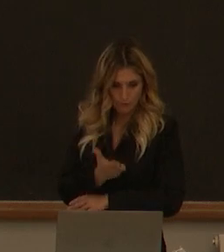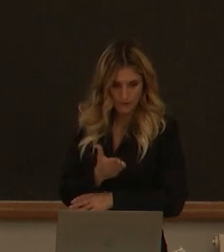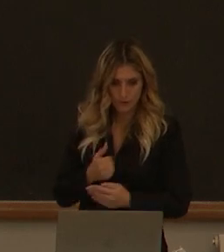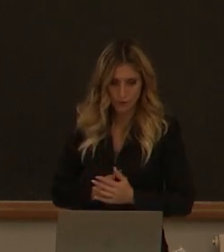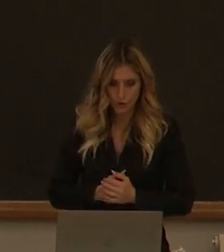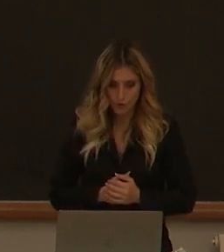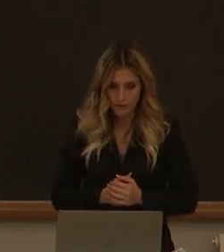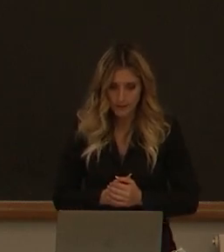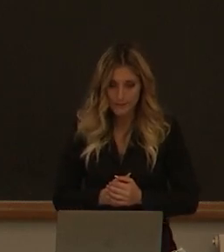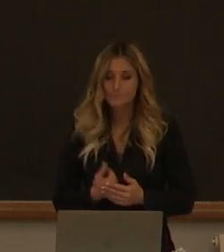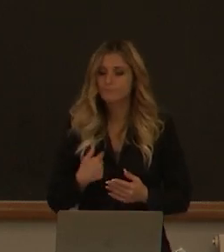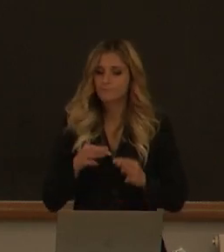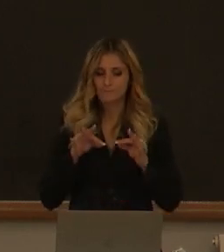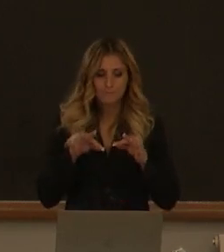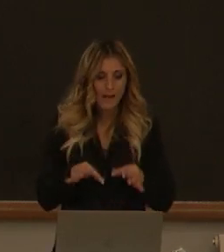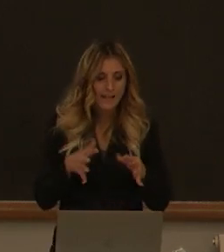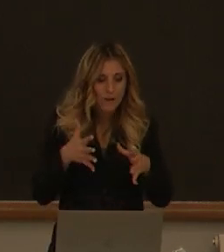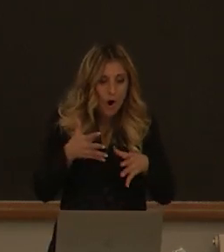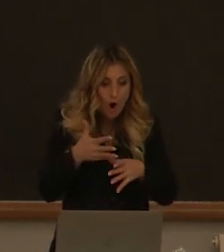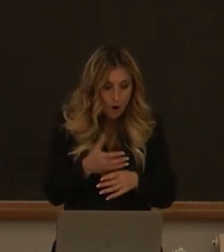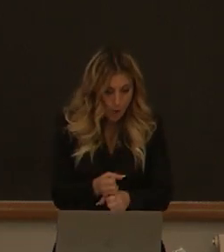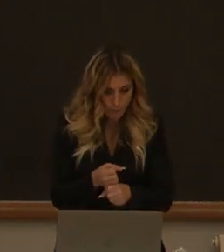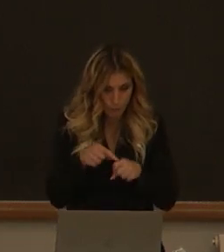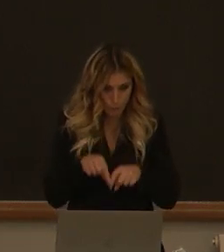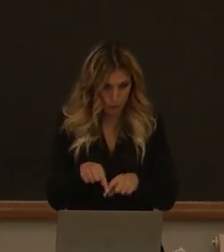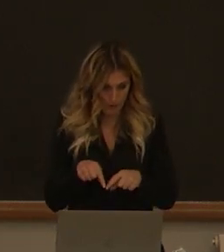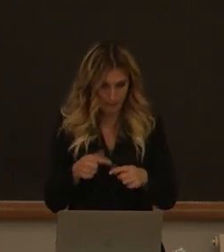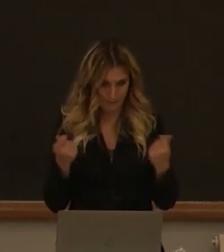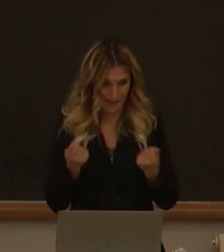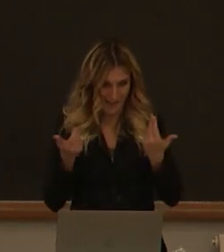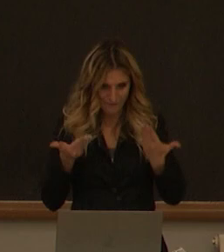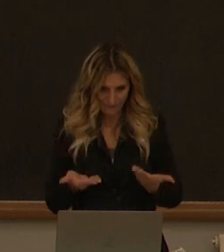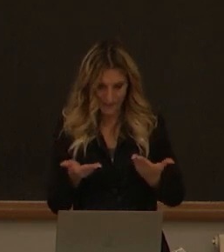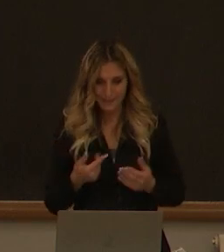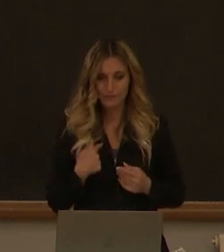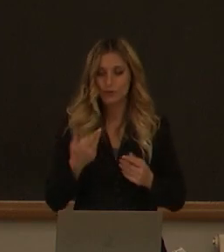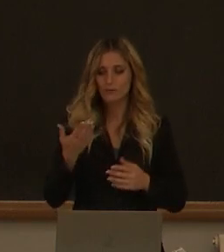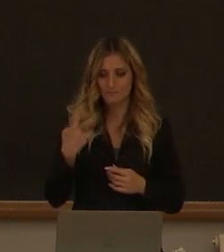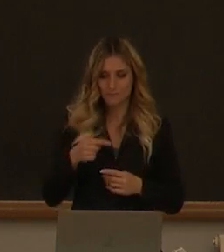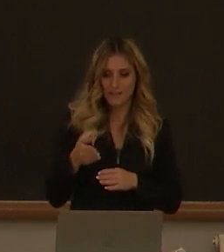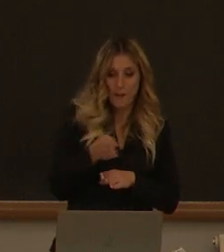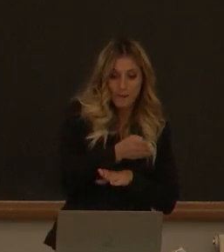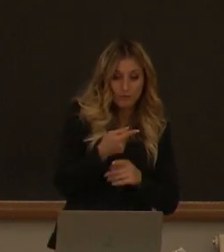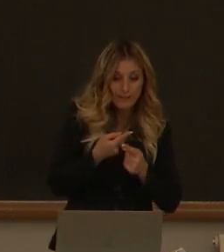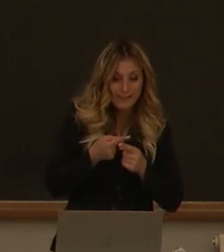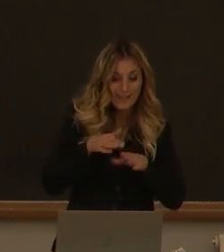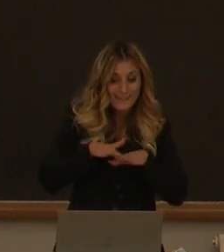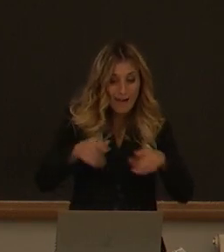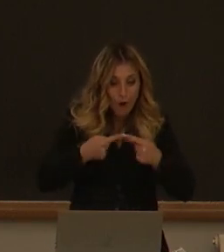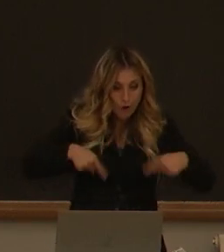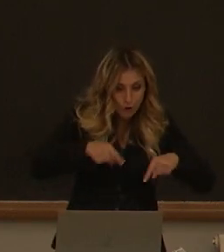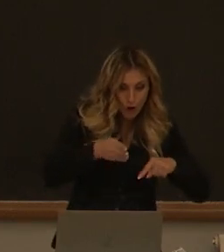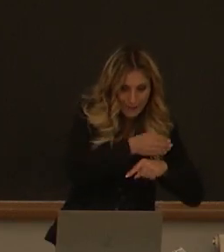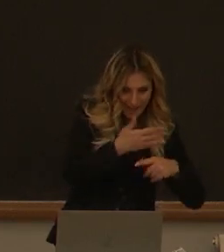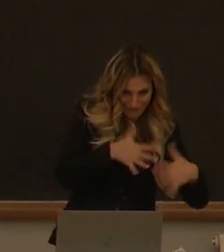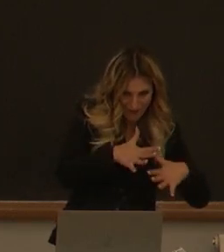svizzera arriviamo a conclusione di questa talk e di la precedente tavola rotonda che c'è stata, quindi ringraziamo